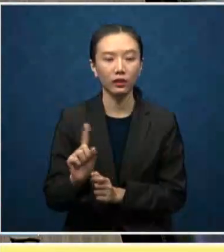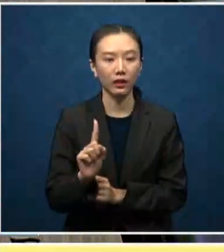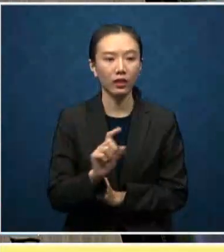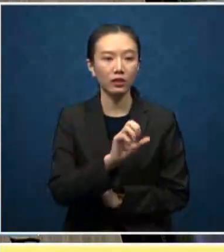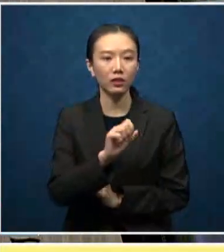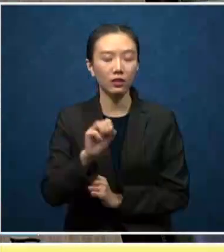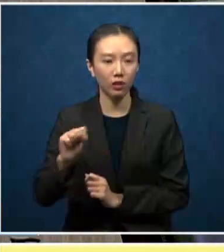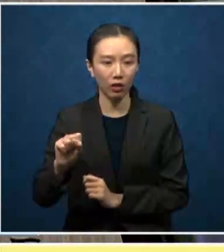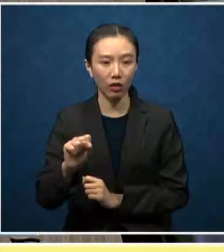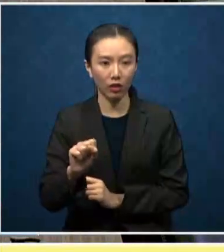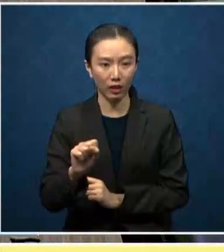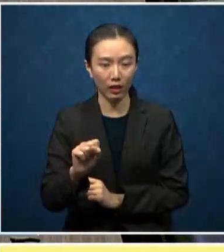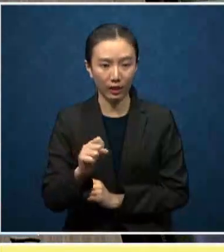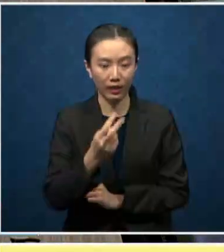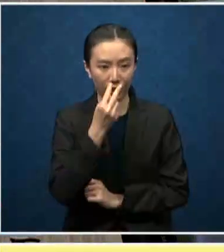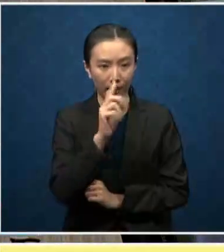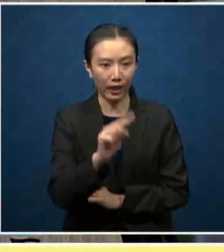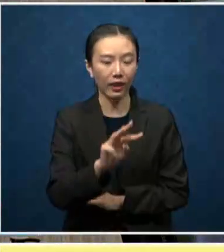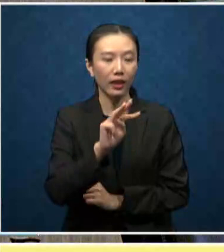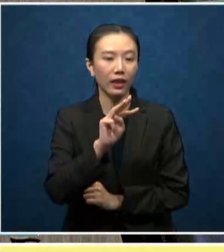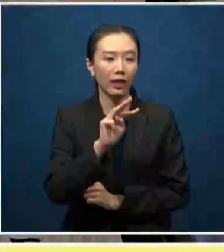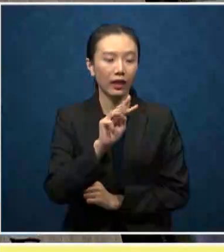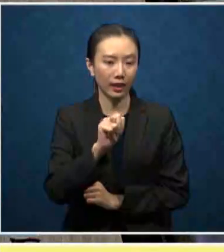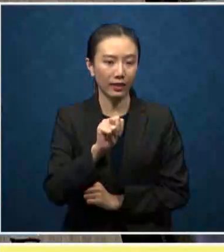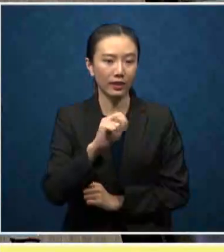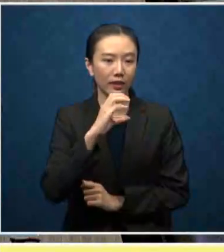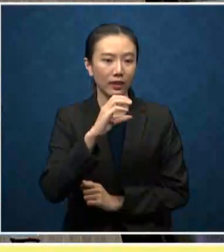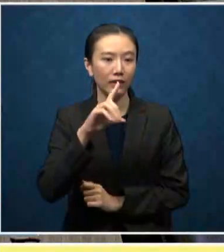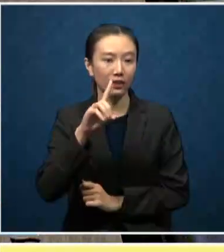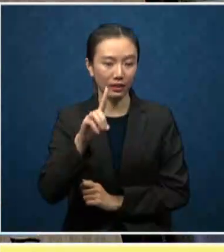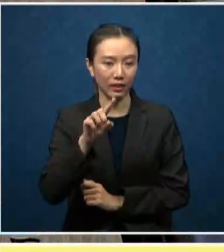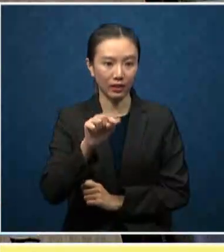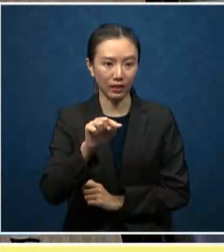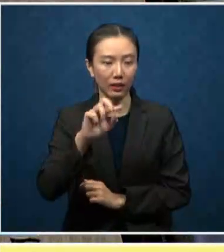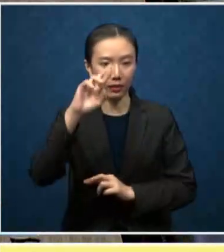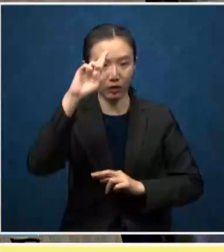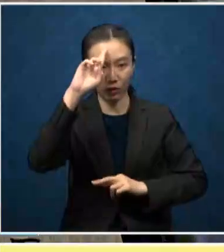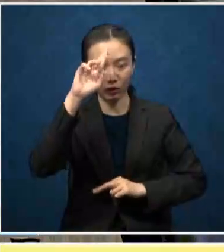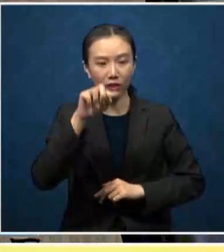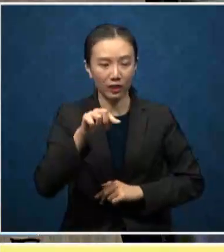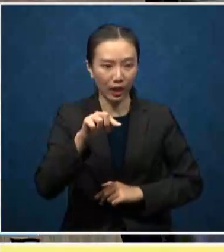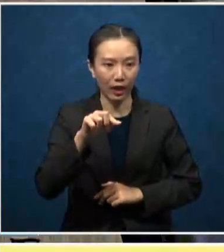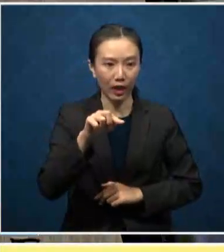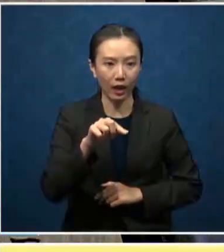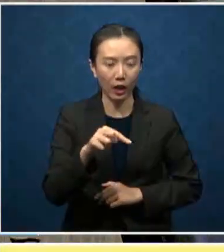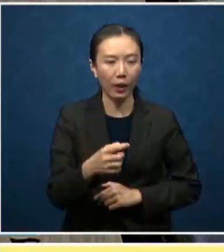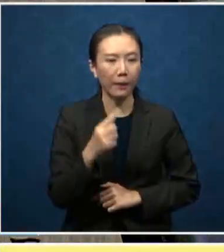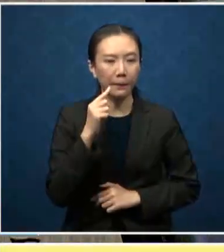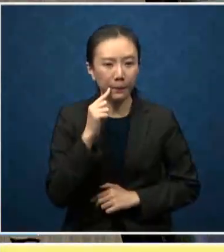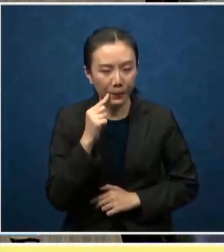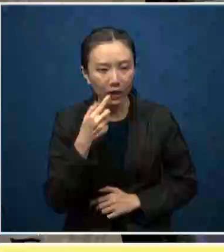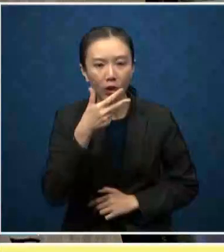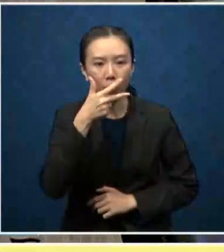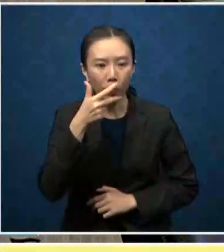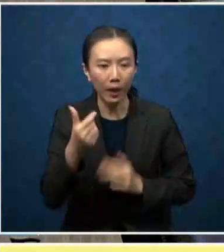ตระหนักเห็นภัยของ ncdแล้วล่ะพยายามที่จะดูแลในเรื่องนี้เรื่องหวานมันเค็มไม่พอเรื่องสาร